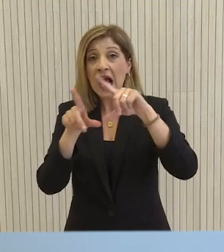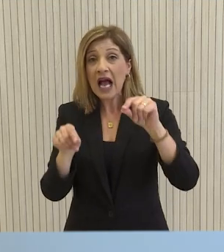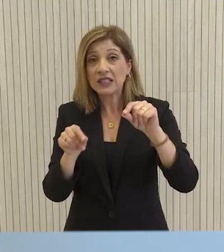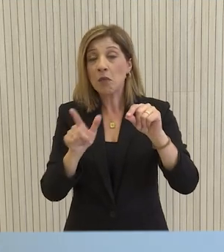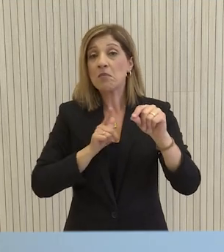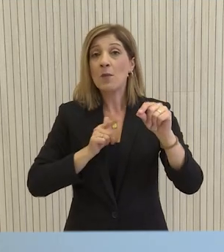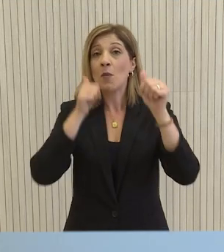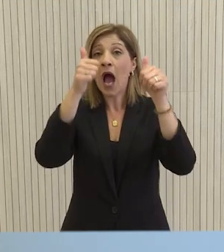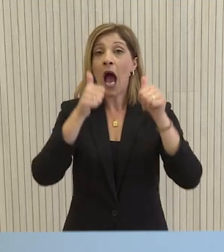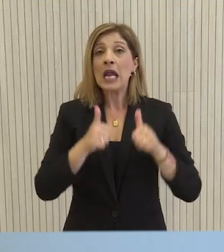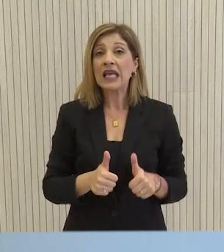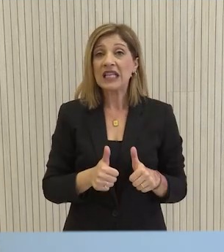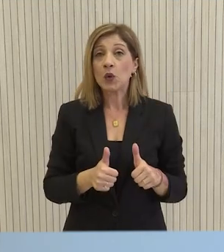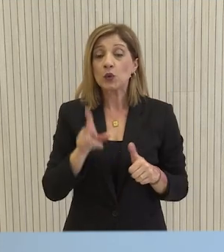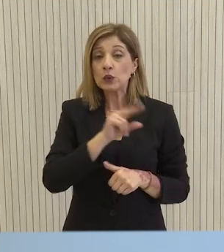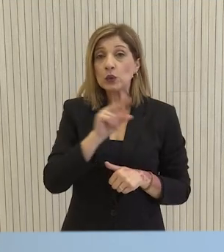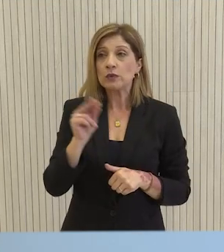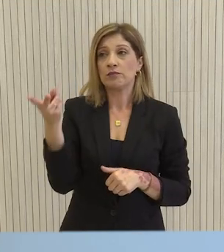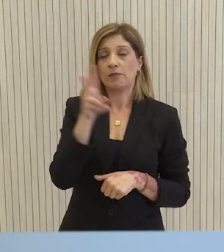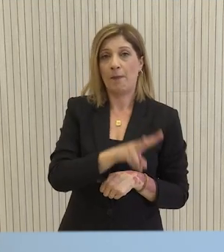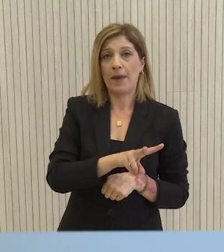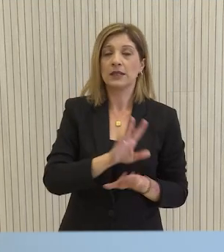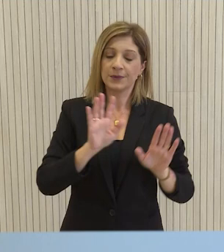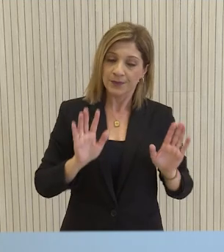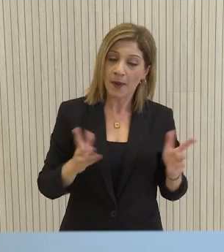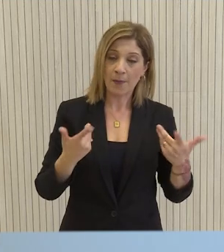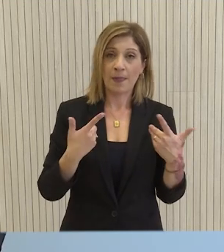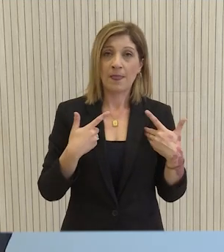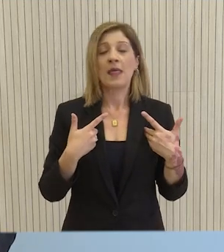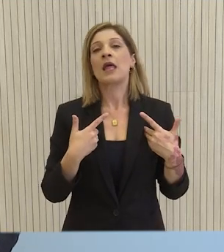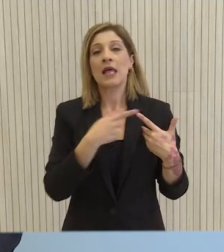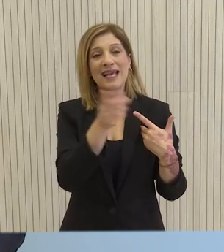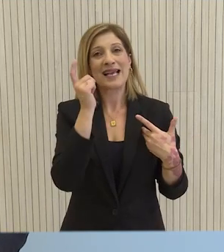Ναι, αντιλαμβάνεστε ότι η πρωτοβουλία, η υλοποίηση της πρωτοβουλίας